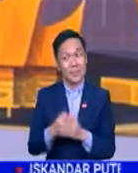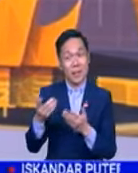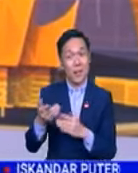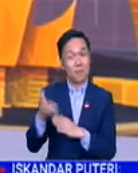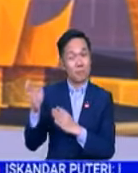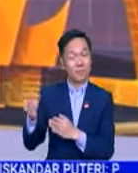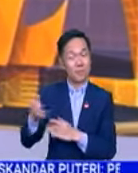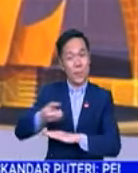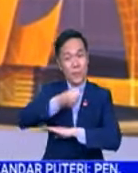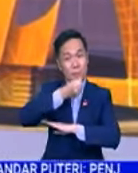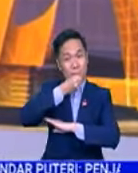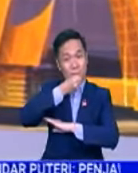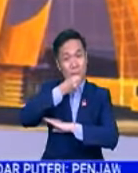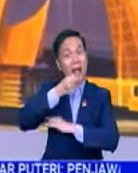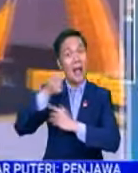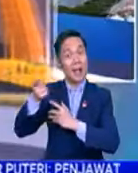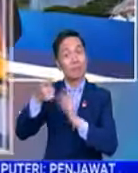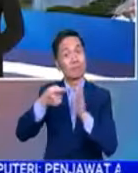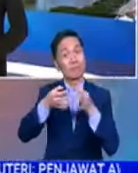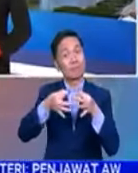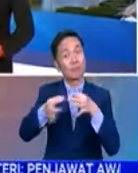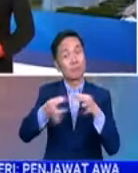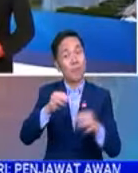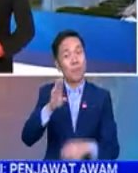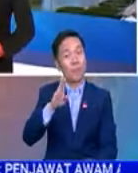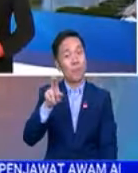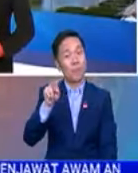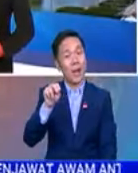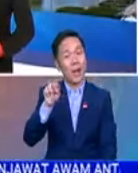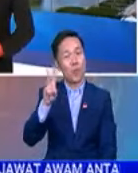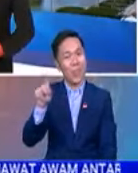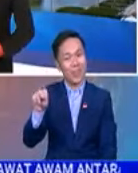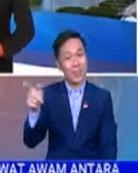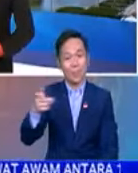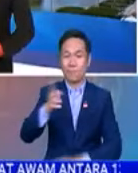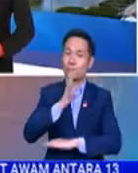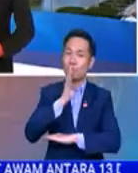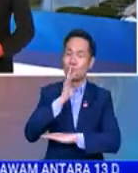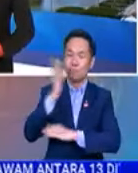bersedia membawakan perkembangan di Sarawak. Silakan Buma.